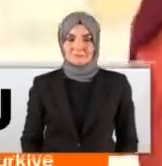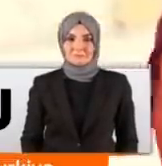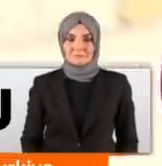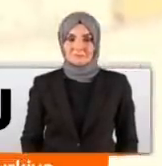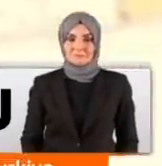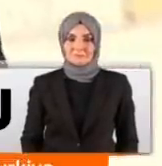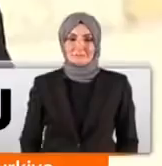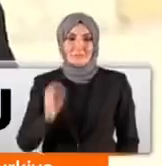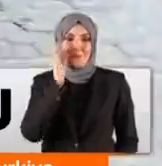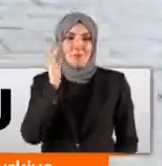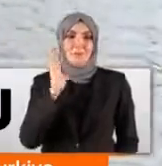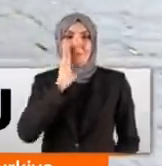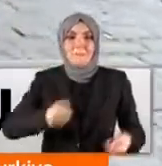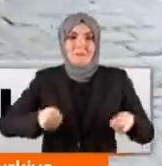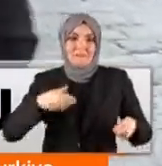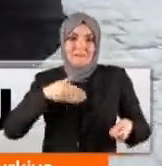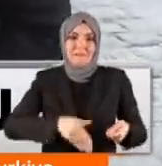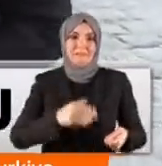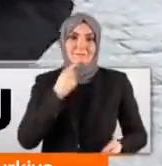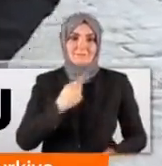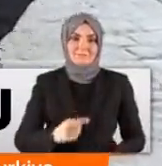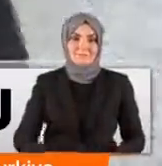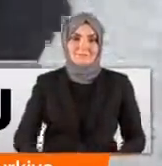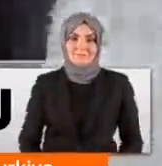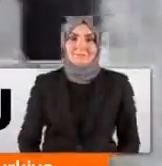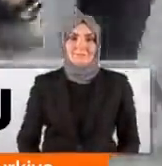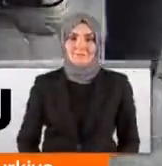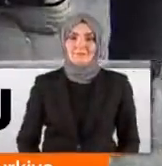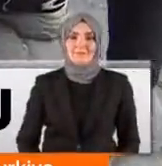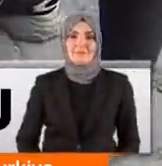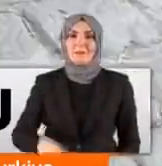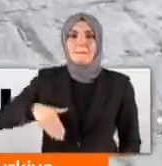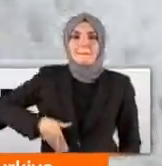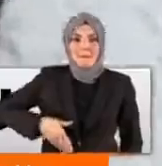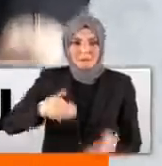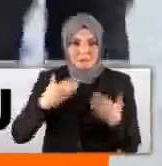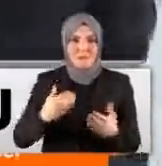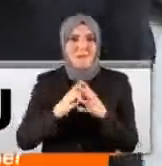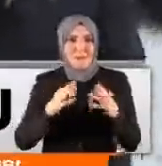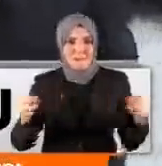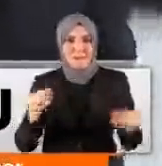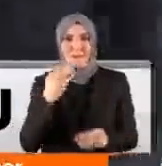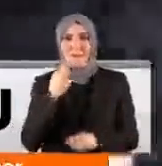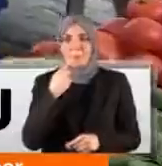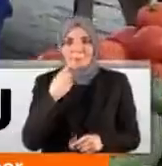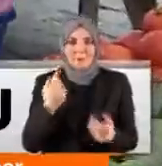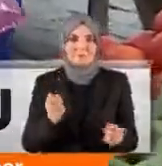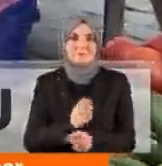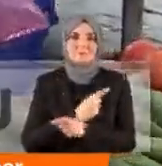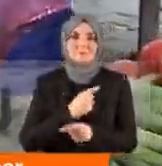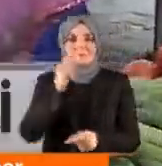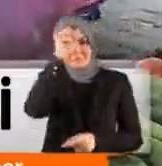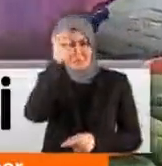çok özledim pazara çıkmayı olursunuz patlıcan kabak biber domates aldım biber aldım salatalık